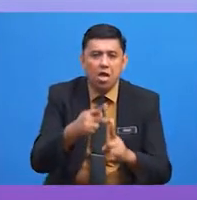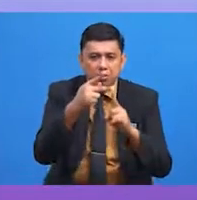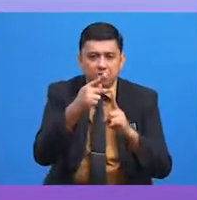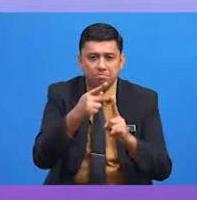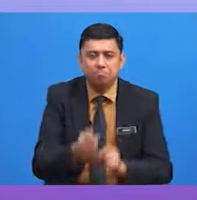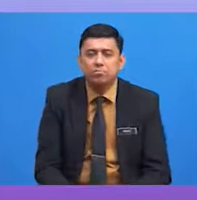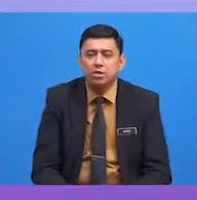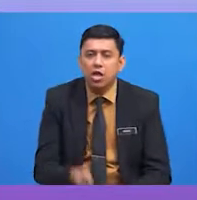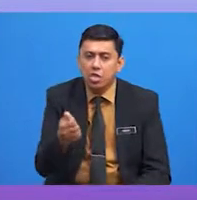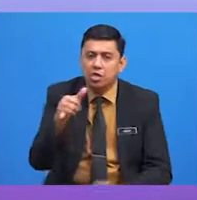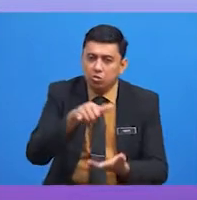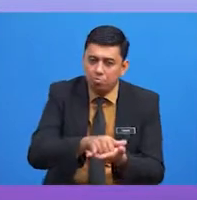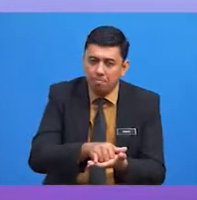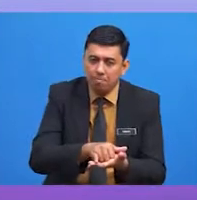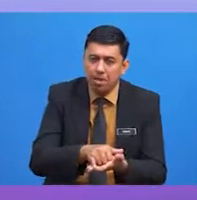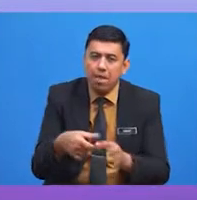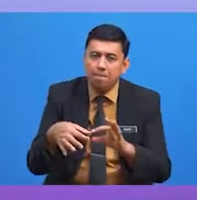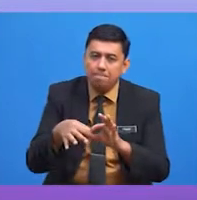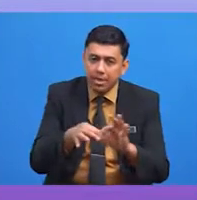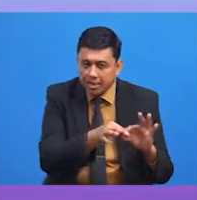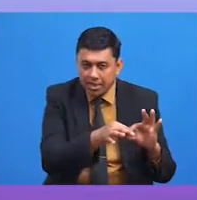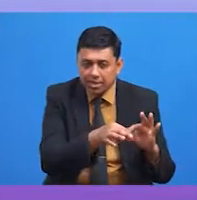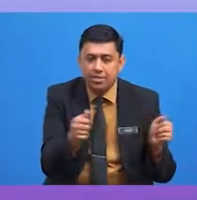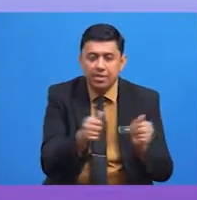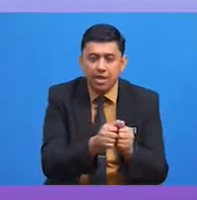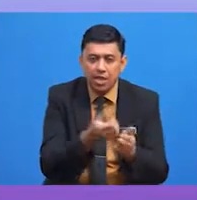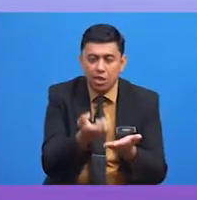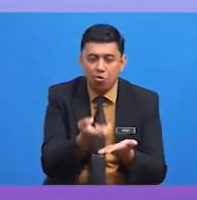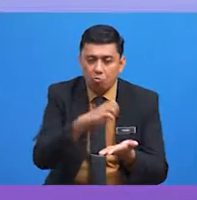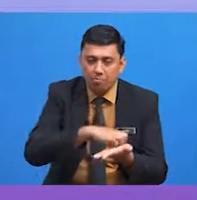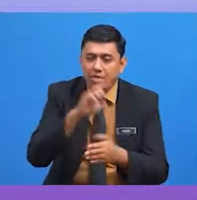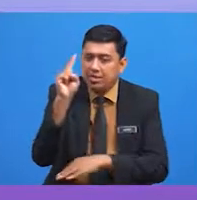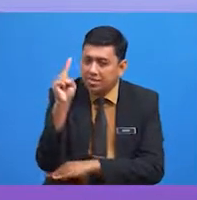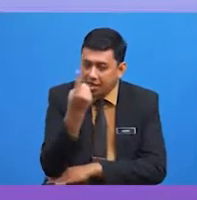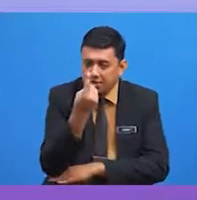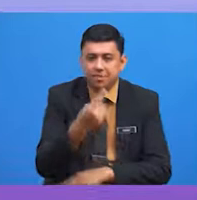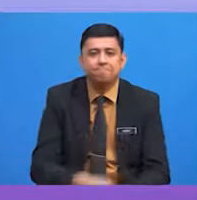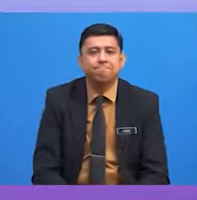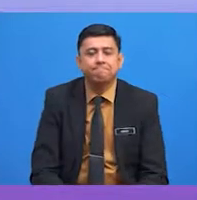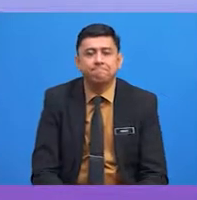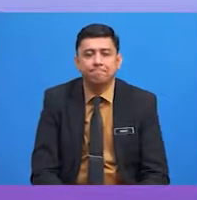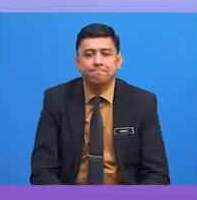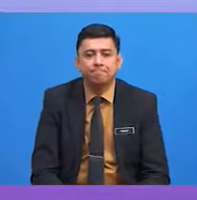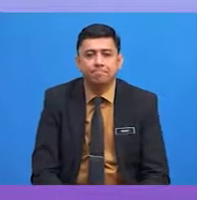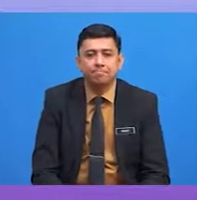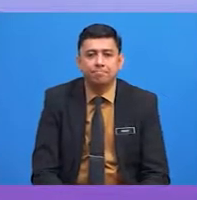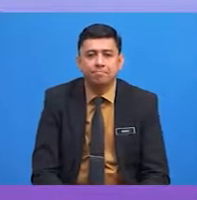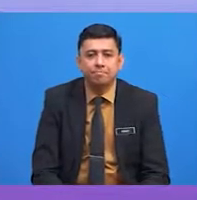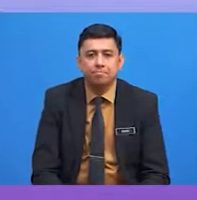khusus, iaitu berkaitan dengan ekonomi sahaja.